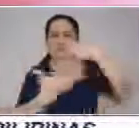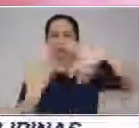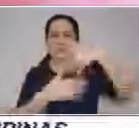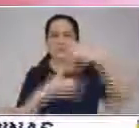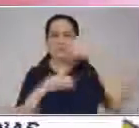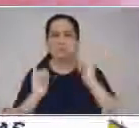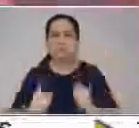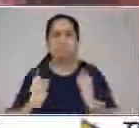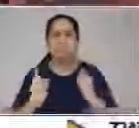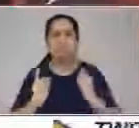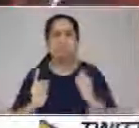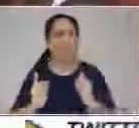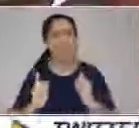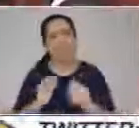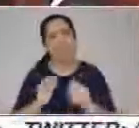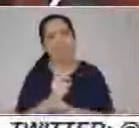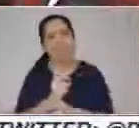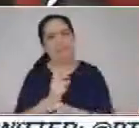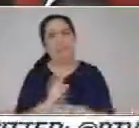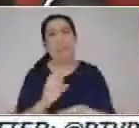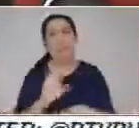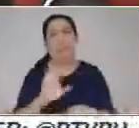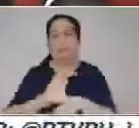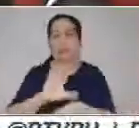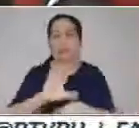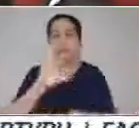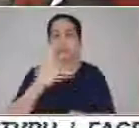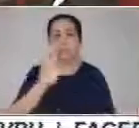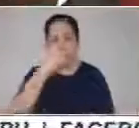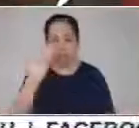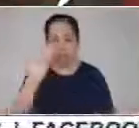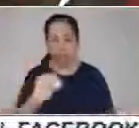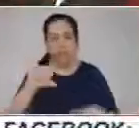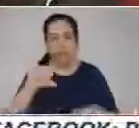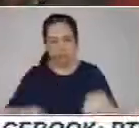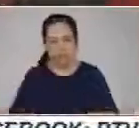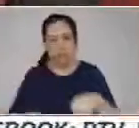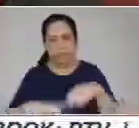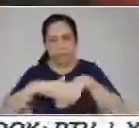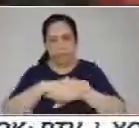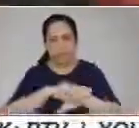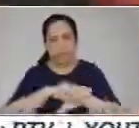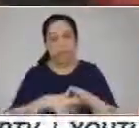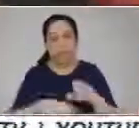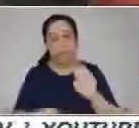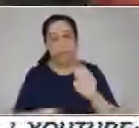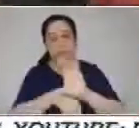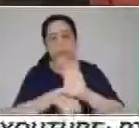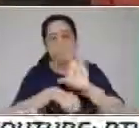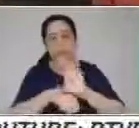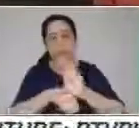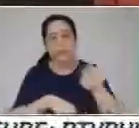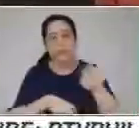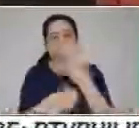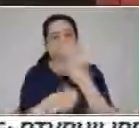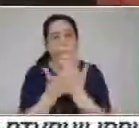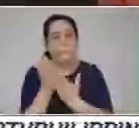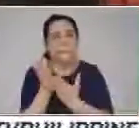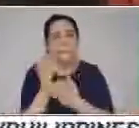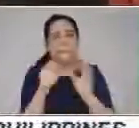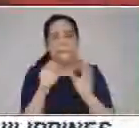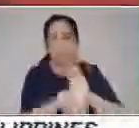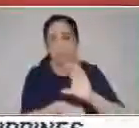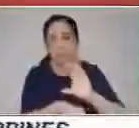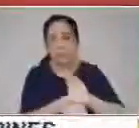mga NCR mayors, tulad ng nabanggit mo, no? Oh. Though we have to stimulate our economy, dapat daw ay gradual, dahan-dahan. Kasi